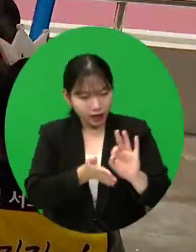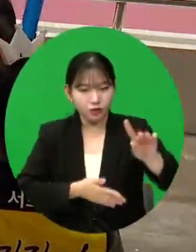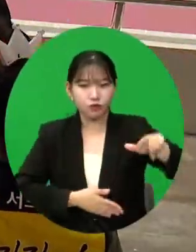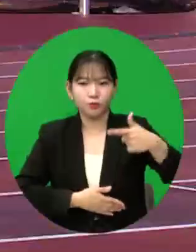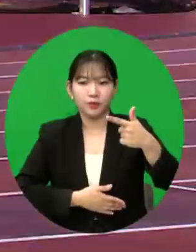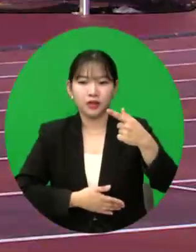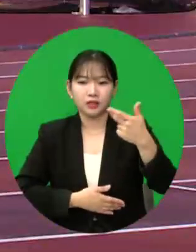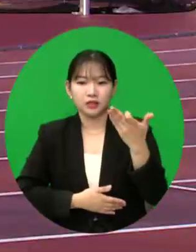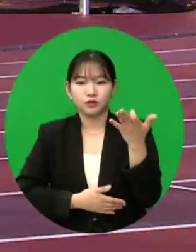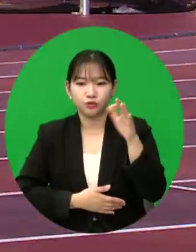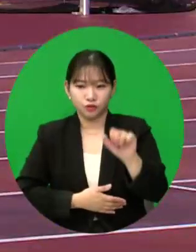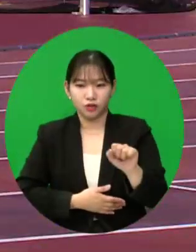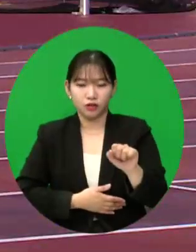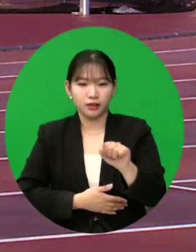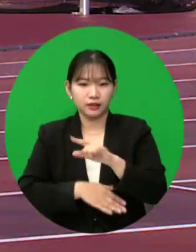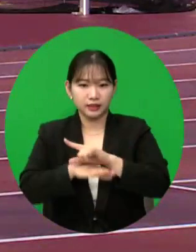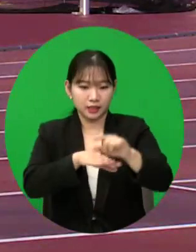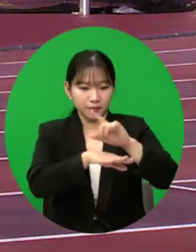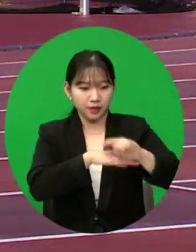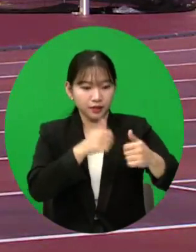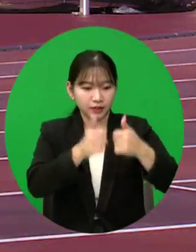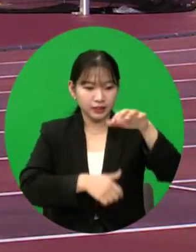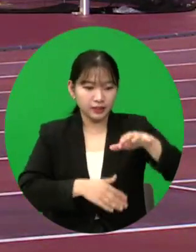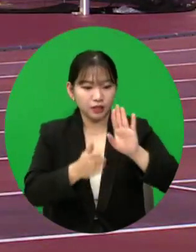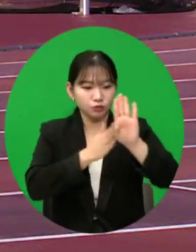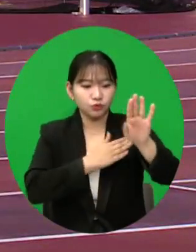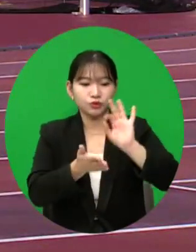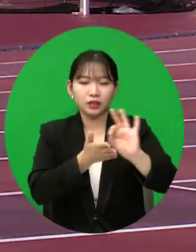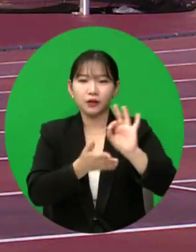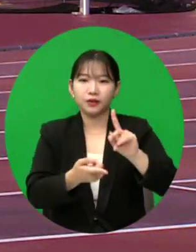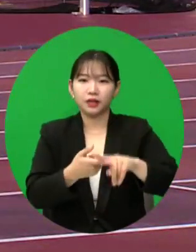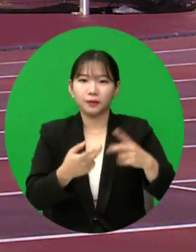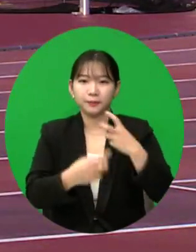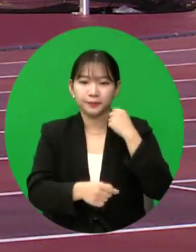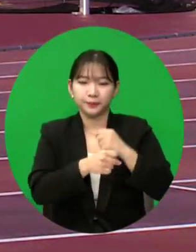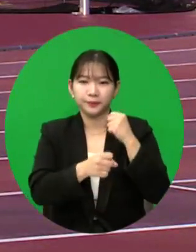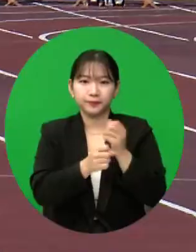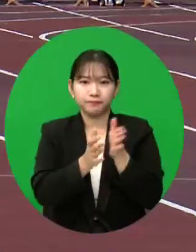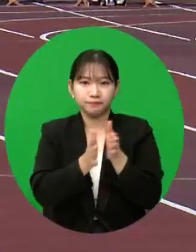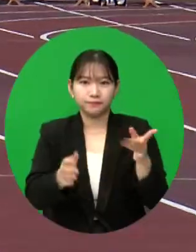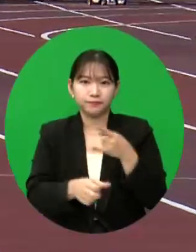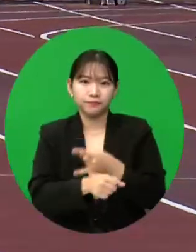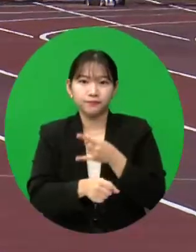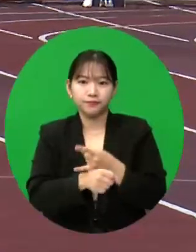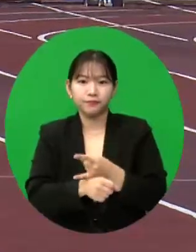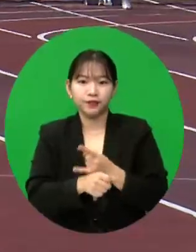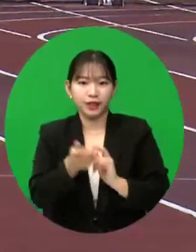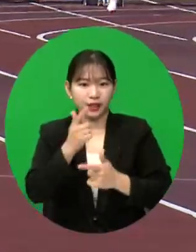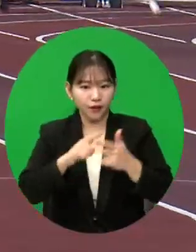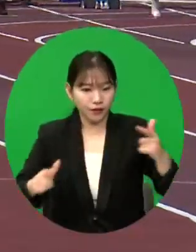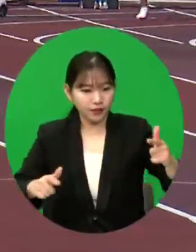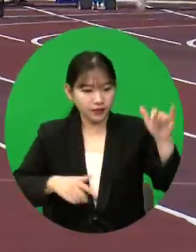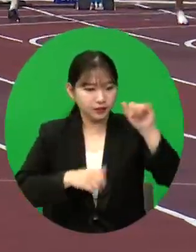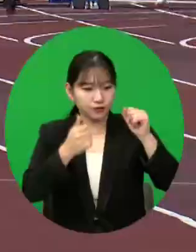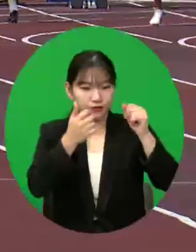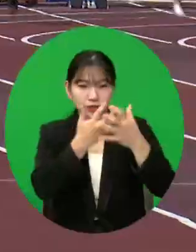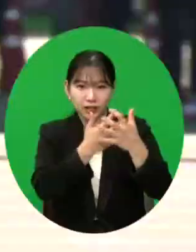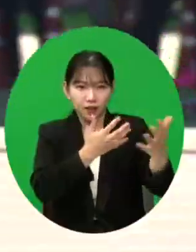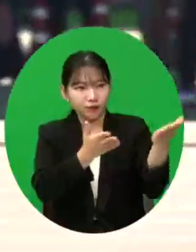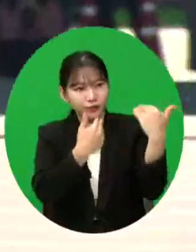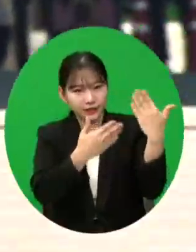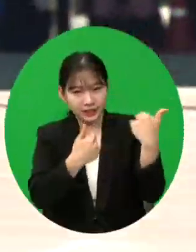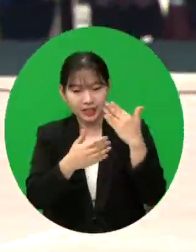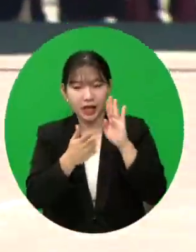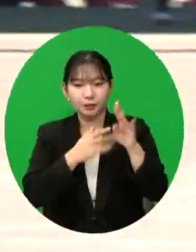원. 각 지자체들은 경기장 사후 활용에 대한 대책 마련에 나섰습니다. 각종 전국 대회 등을 유치하는 등